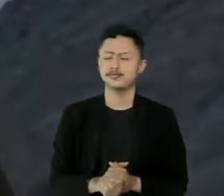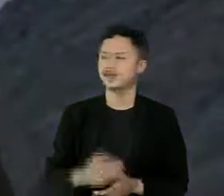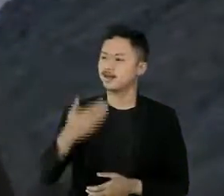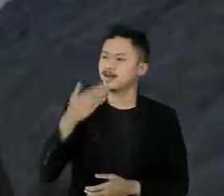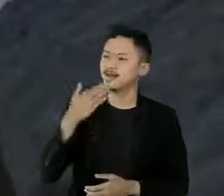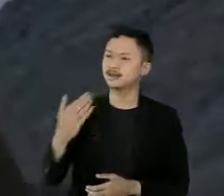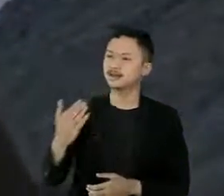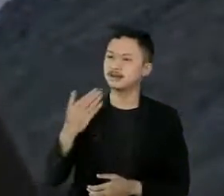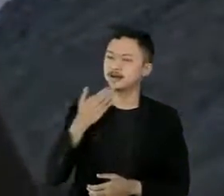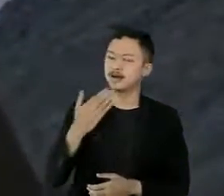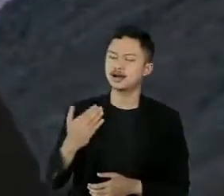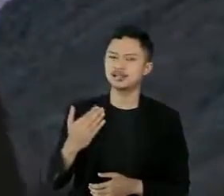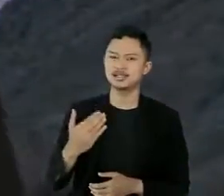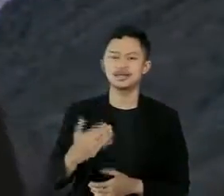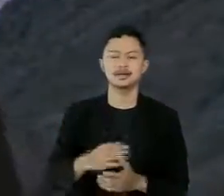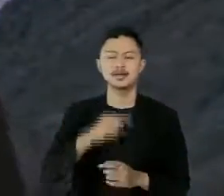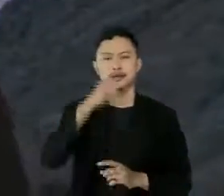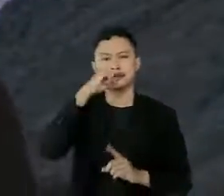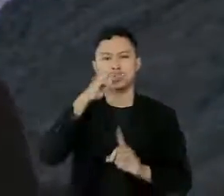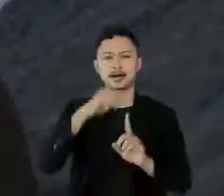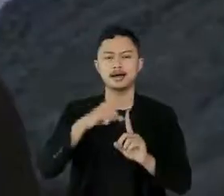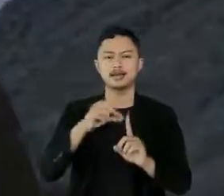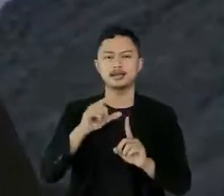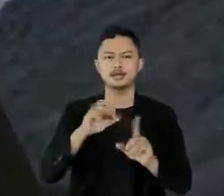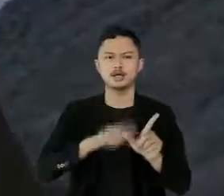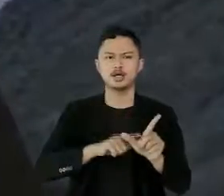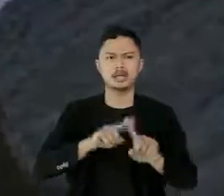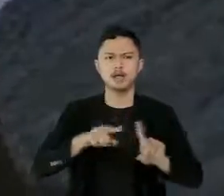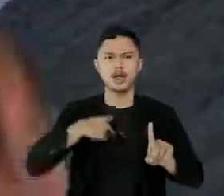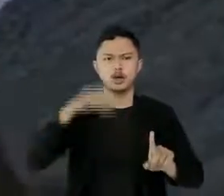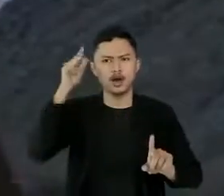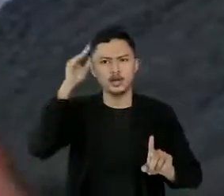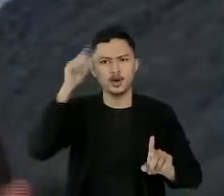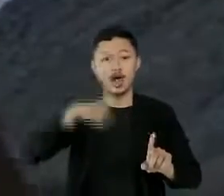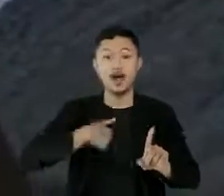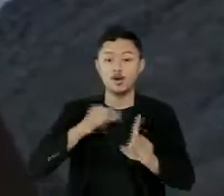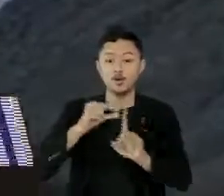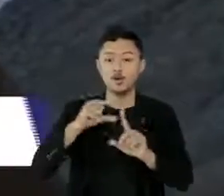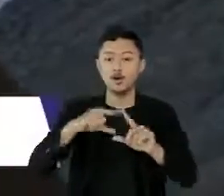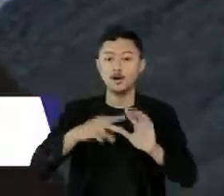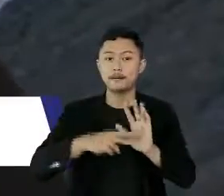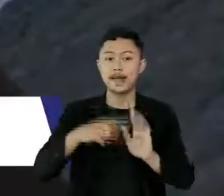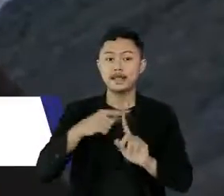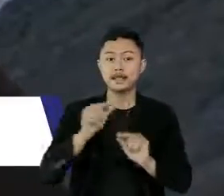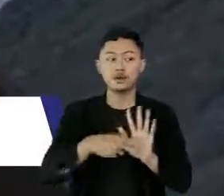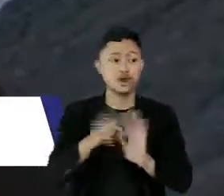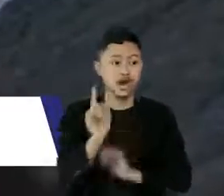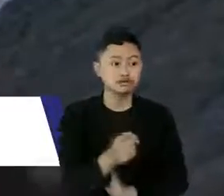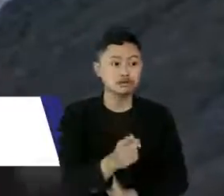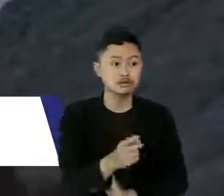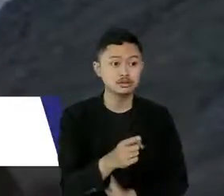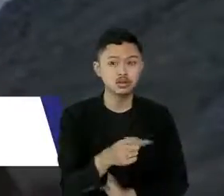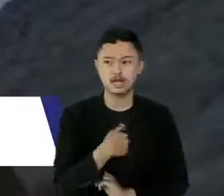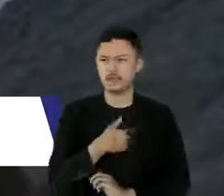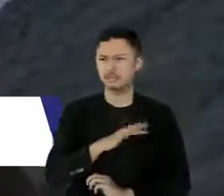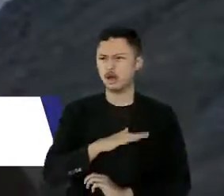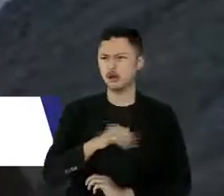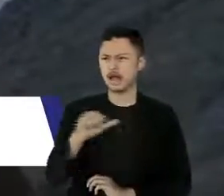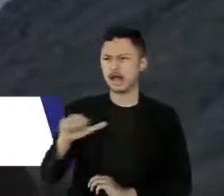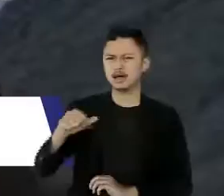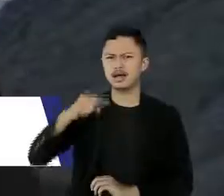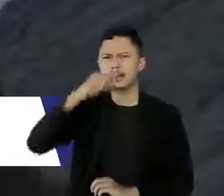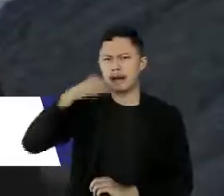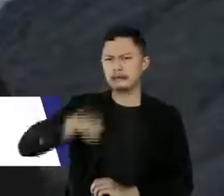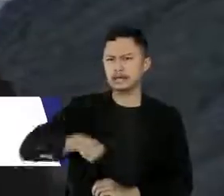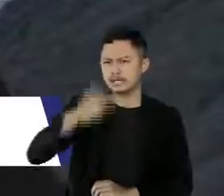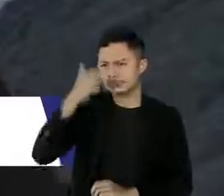Terima kasih Mas Roy. Ini Ren nggak tahu nih, apakah Ren juga harus pantun atau takut kalah dengan Pak Sandi, dengan Pak Haryadi? Kayaknya Ren gak